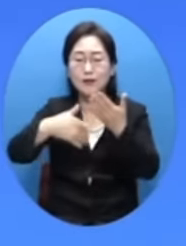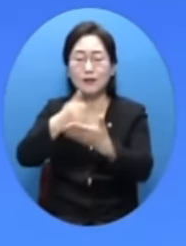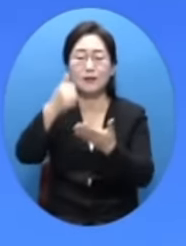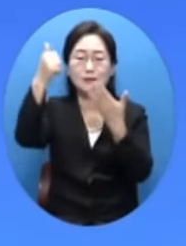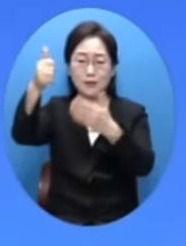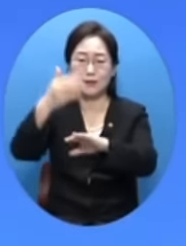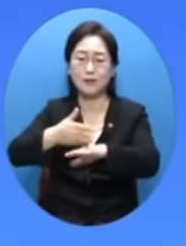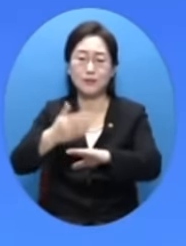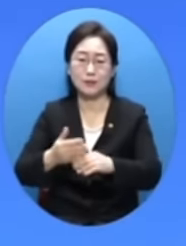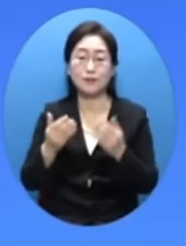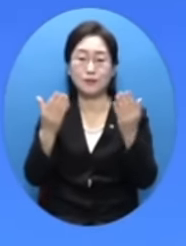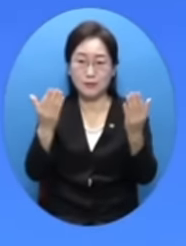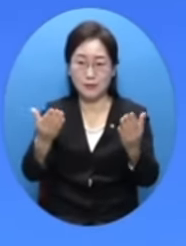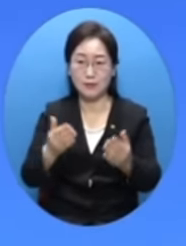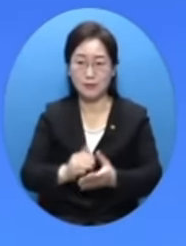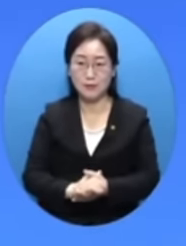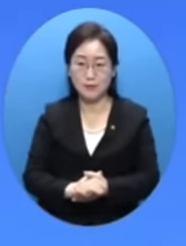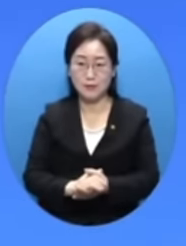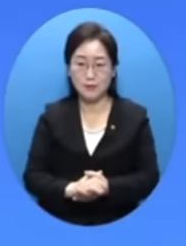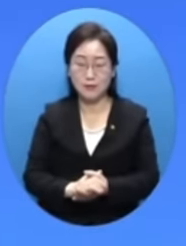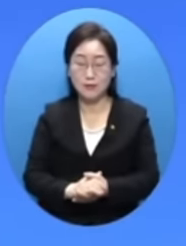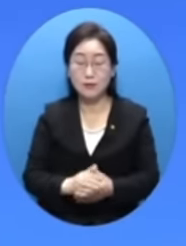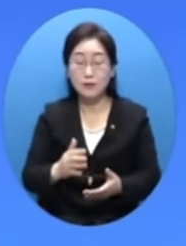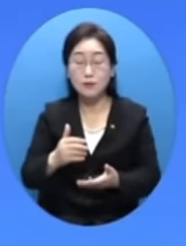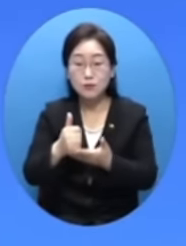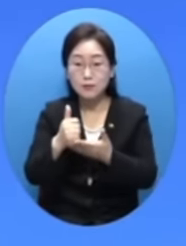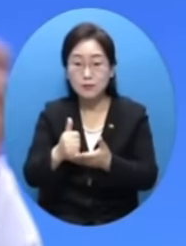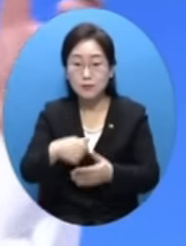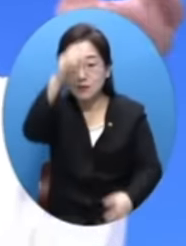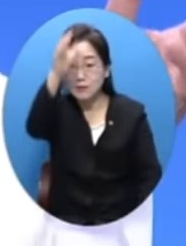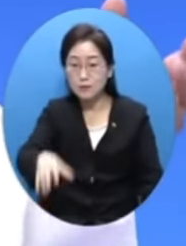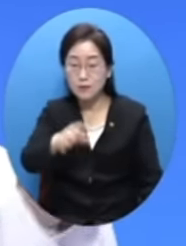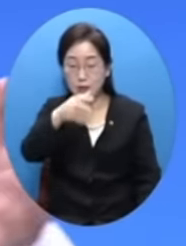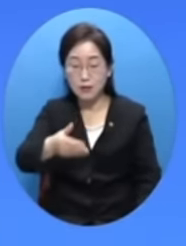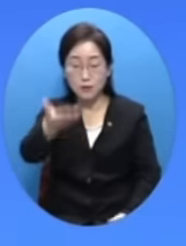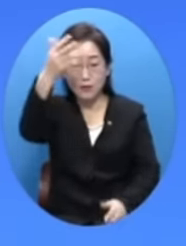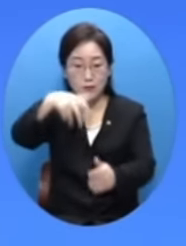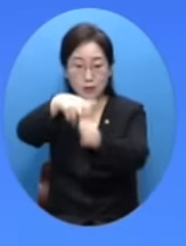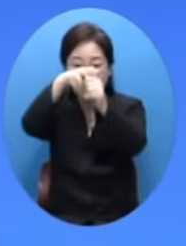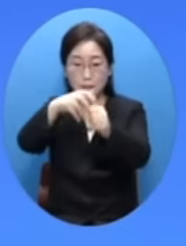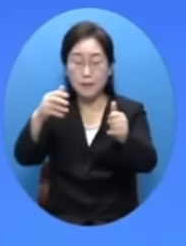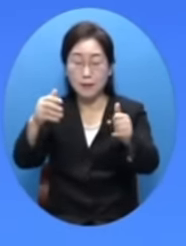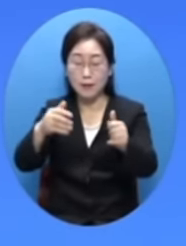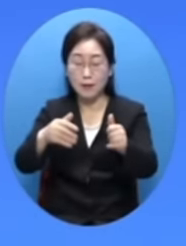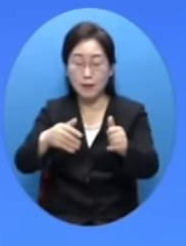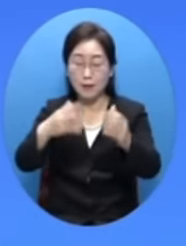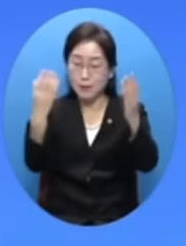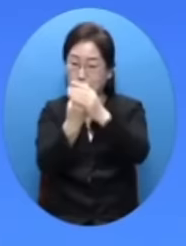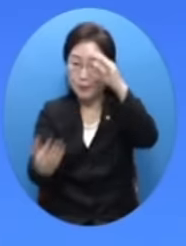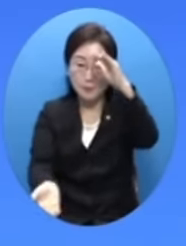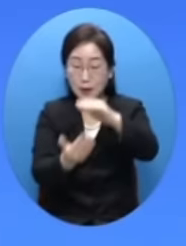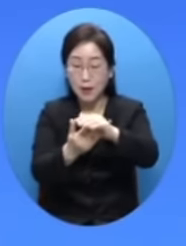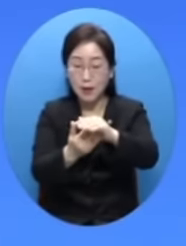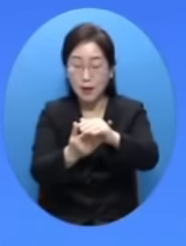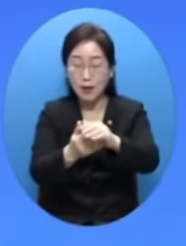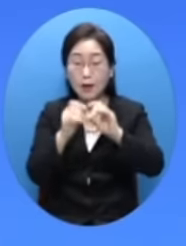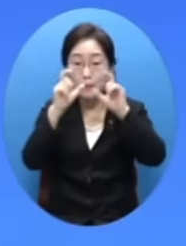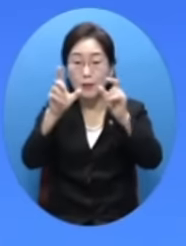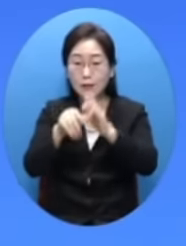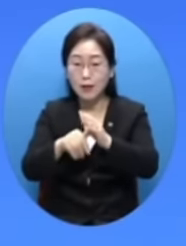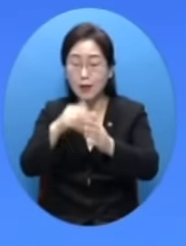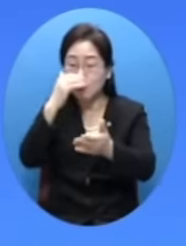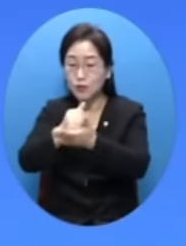하나님께 감사하노니. 주님이 십자가에서 다 이루었다 하실 때에 죄와 사망의 권세가 이미 심판을 받은